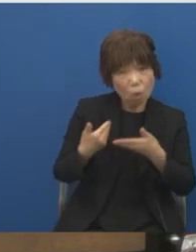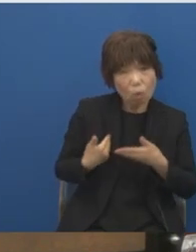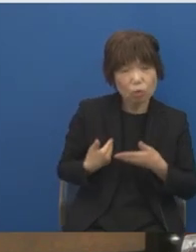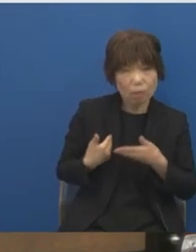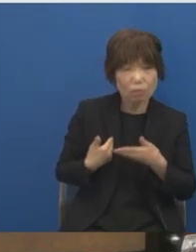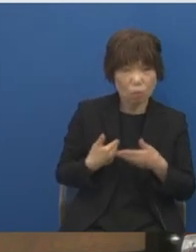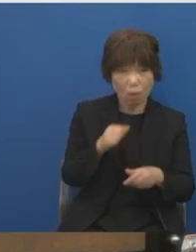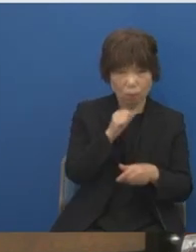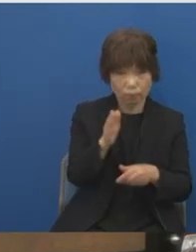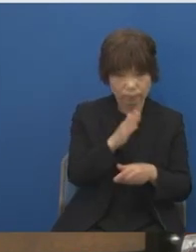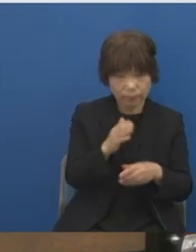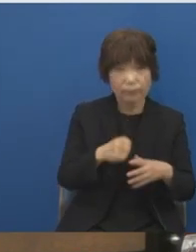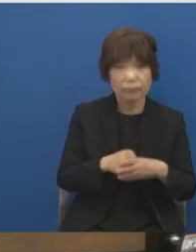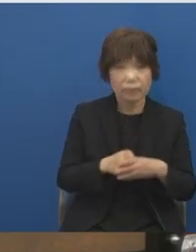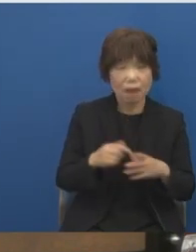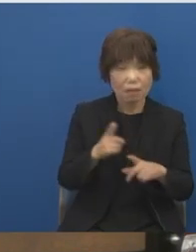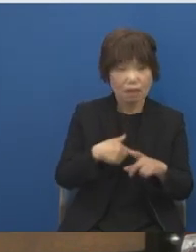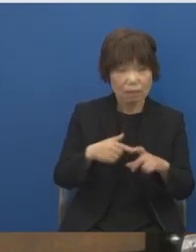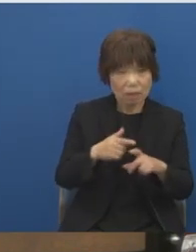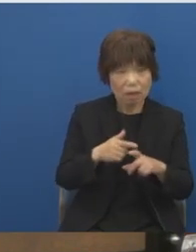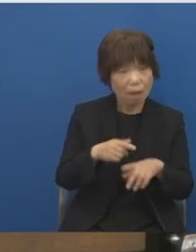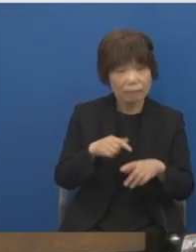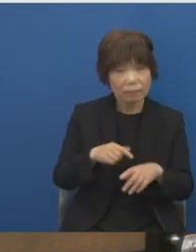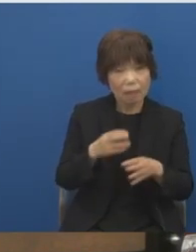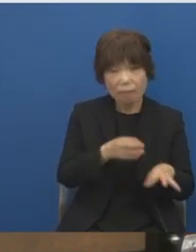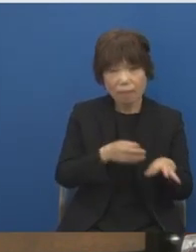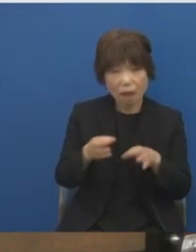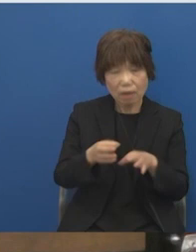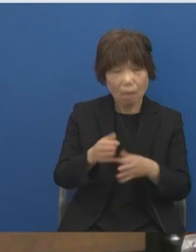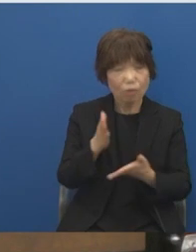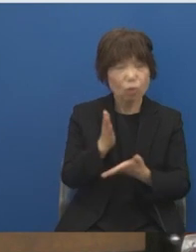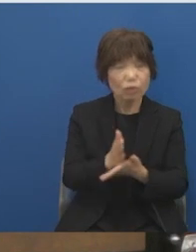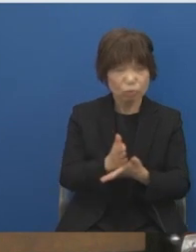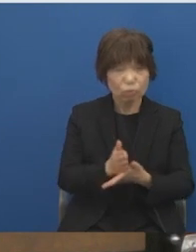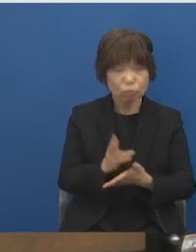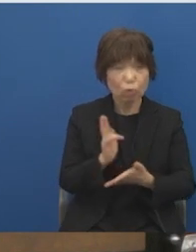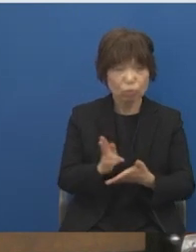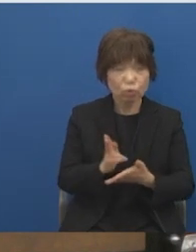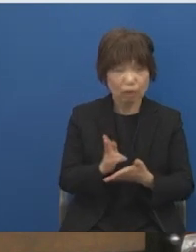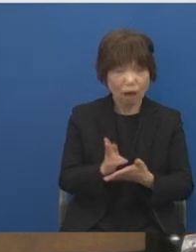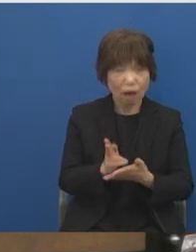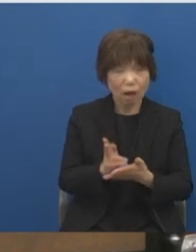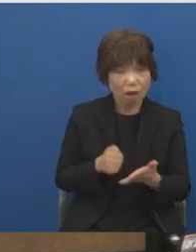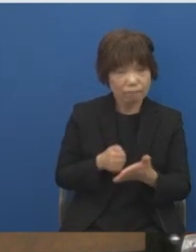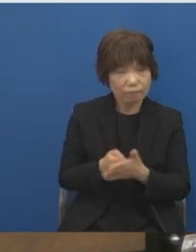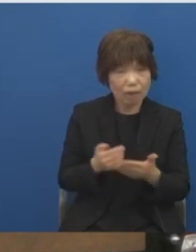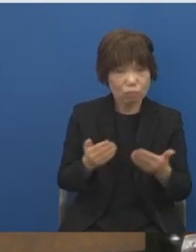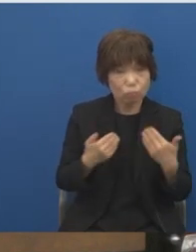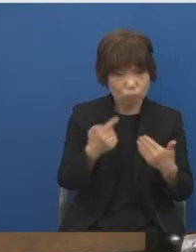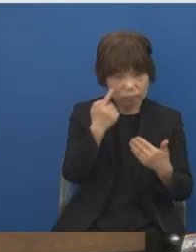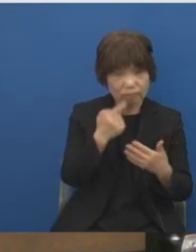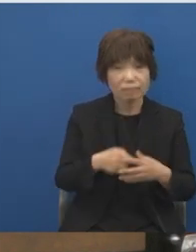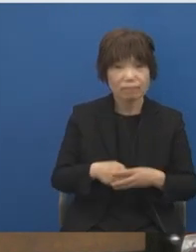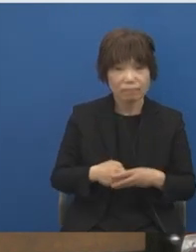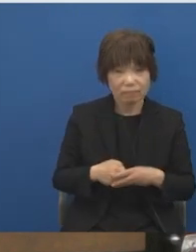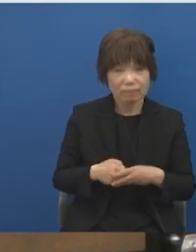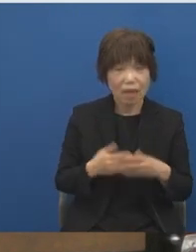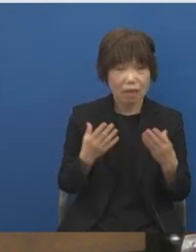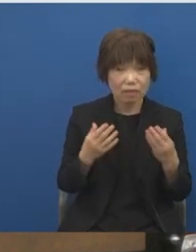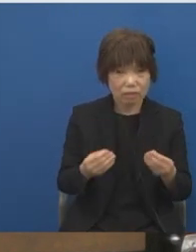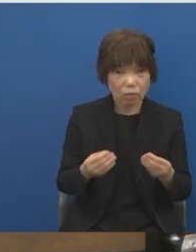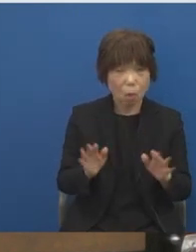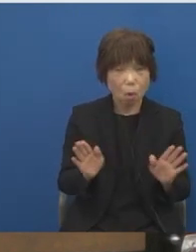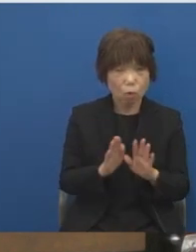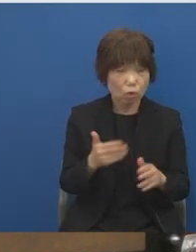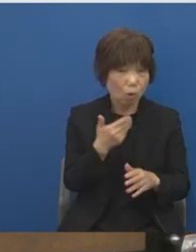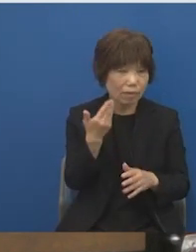ません。何としても値上げは阻止するとの断固たる立場に立つことが必要です。以上、子ども